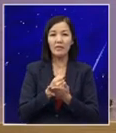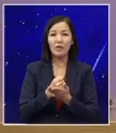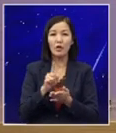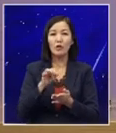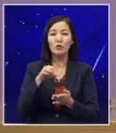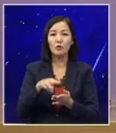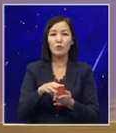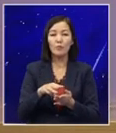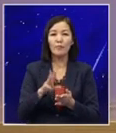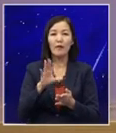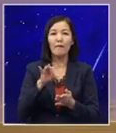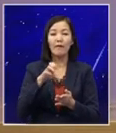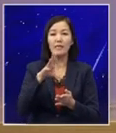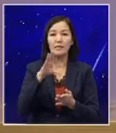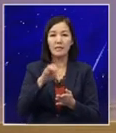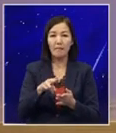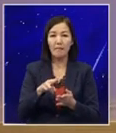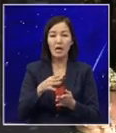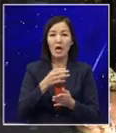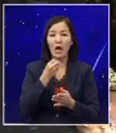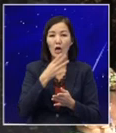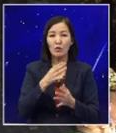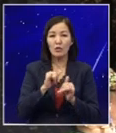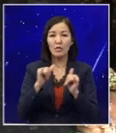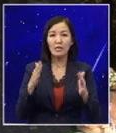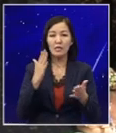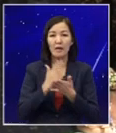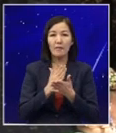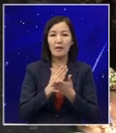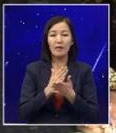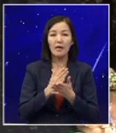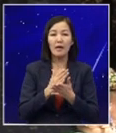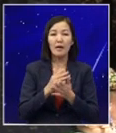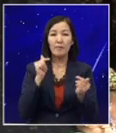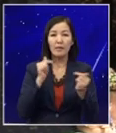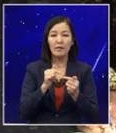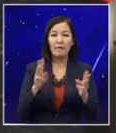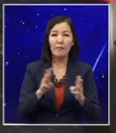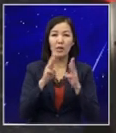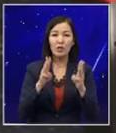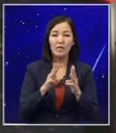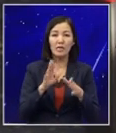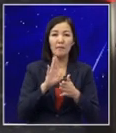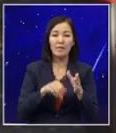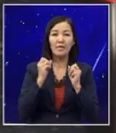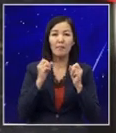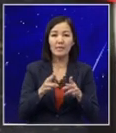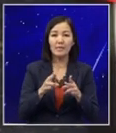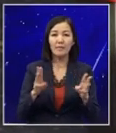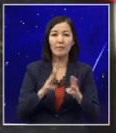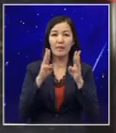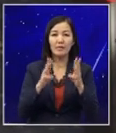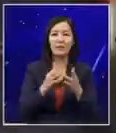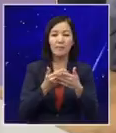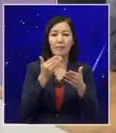Zoom и WhatsApp мессенджера. Положительная динамика отмечается и в работе по противопожарной безопасности. В этом году число возгораний по